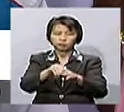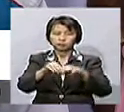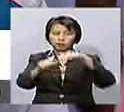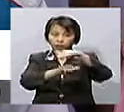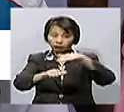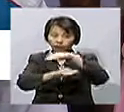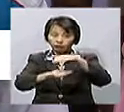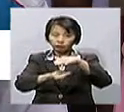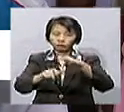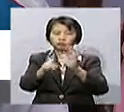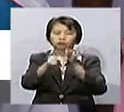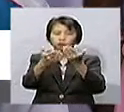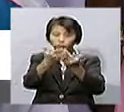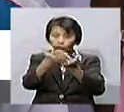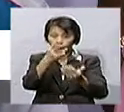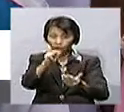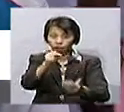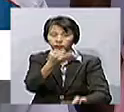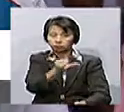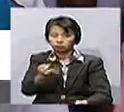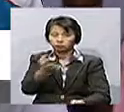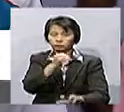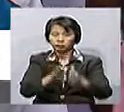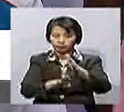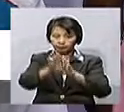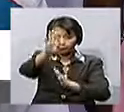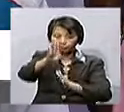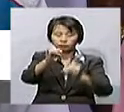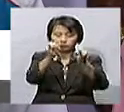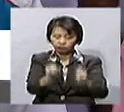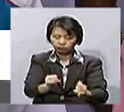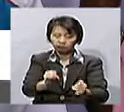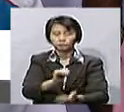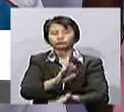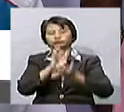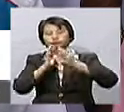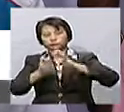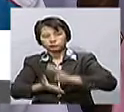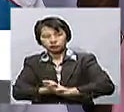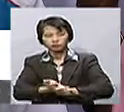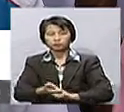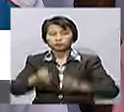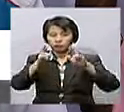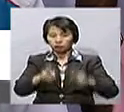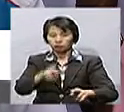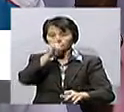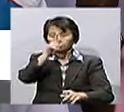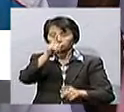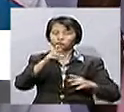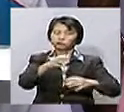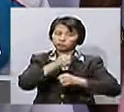asas, infrastruktur dan juga berkaitan dengan pembangunan modal insan supaya rakyat benar-benar